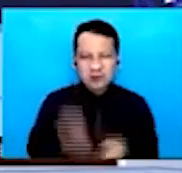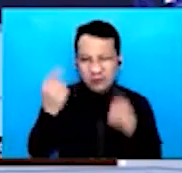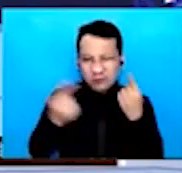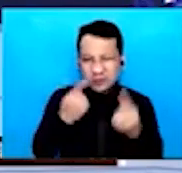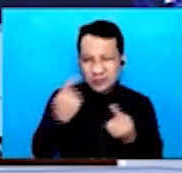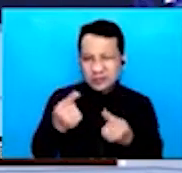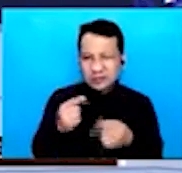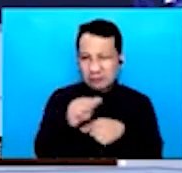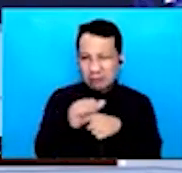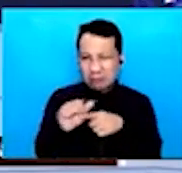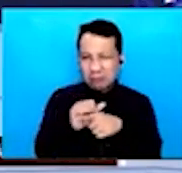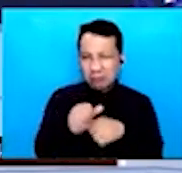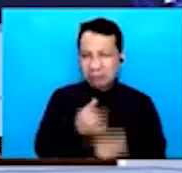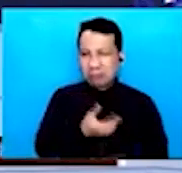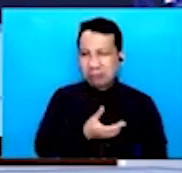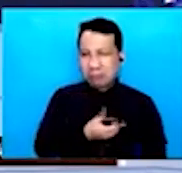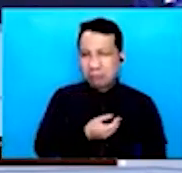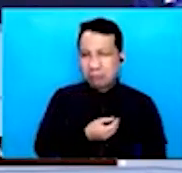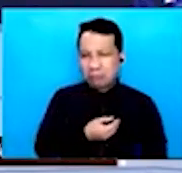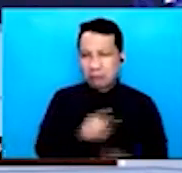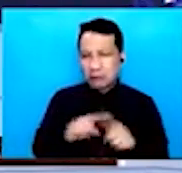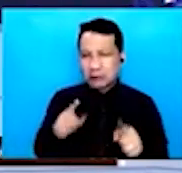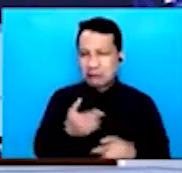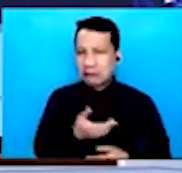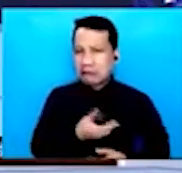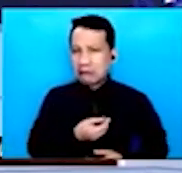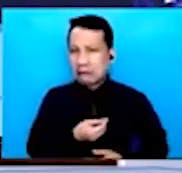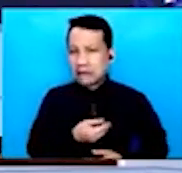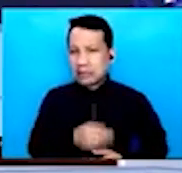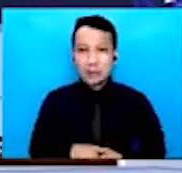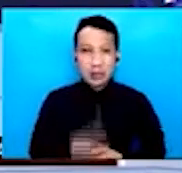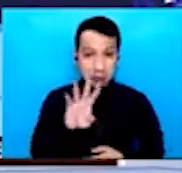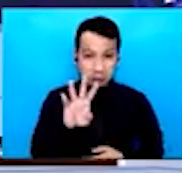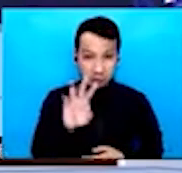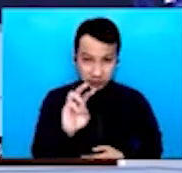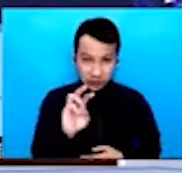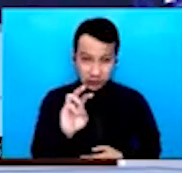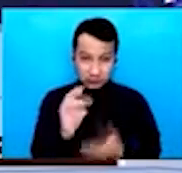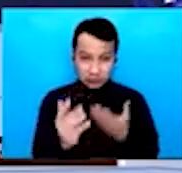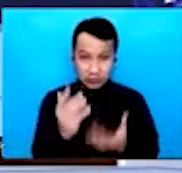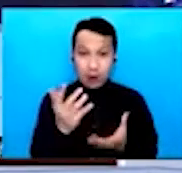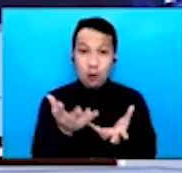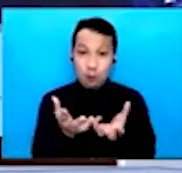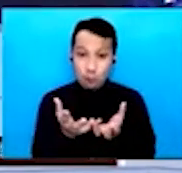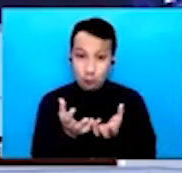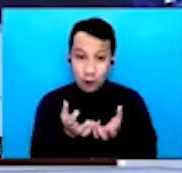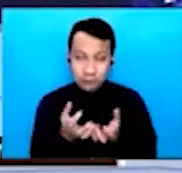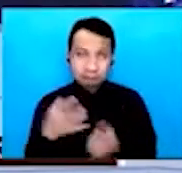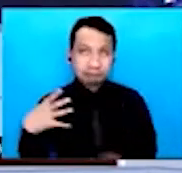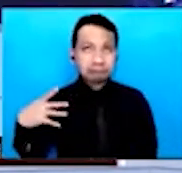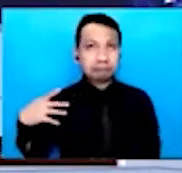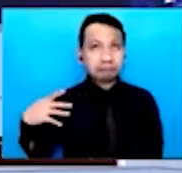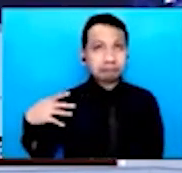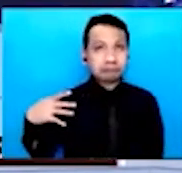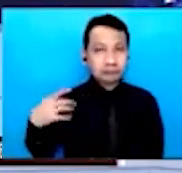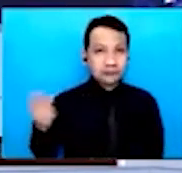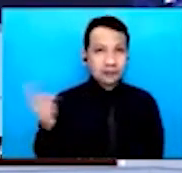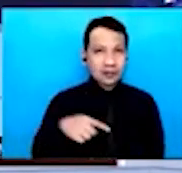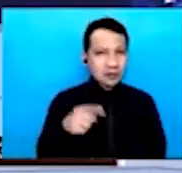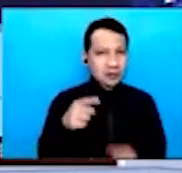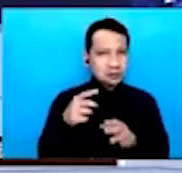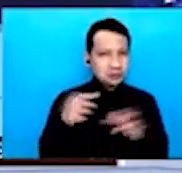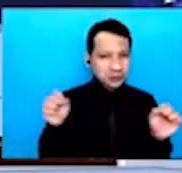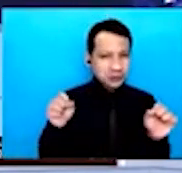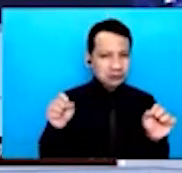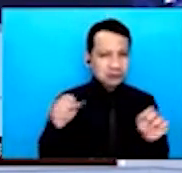o natatakot na baka may masamang side effects. 46% naman ang gusto pang maghintay hanggang masigurong ligtas ang